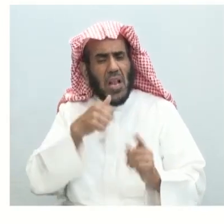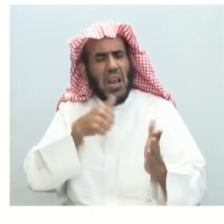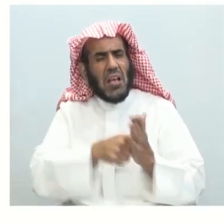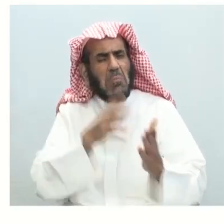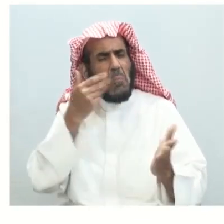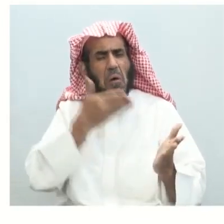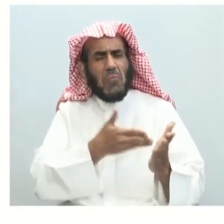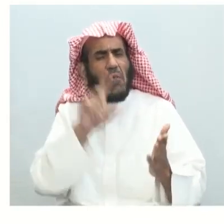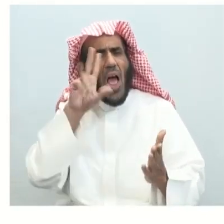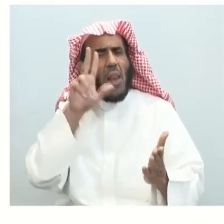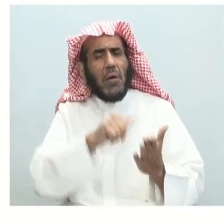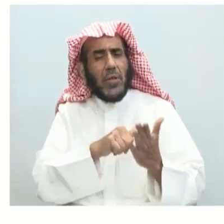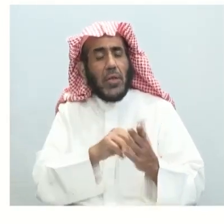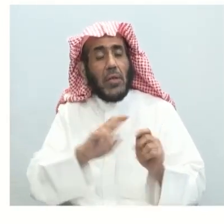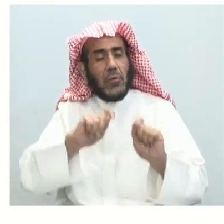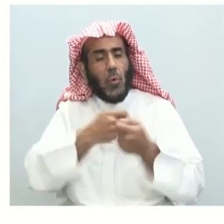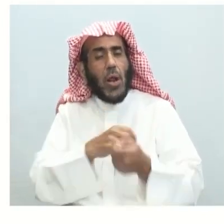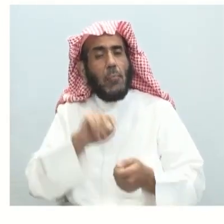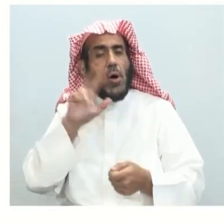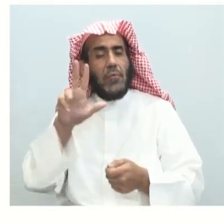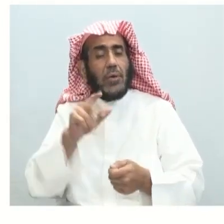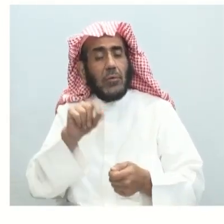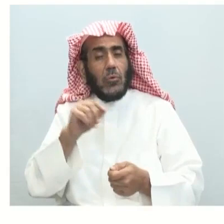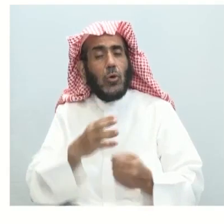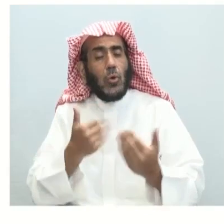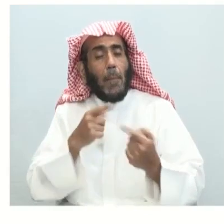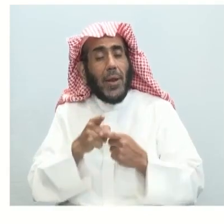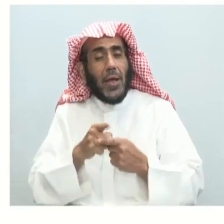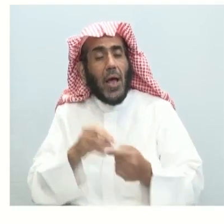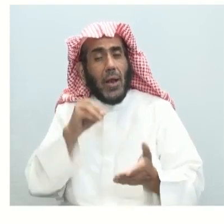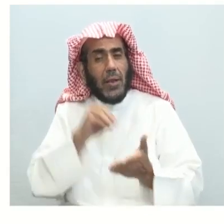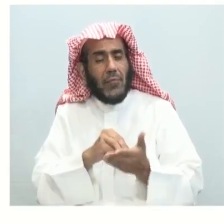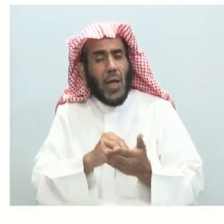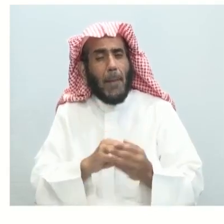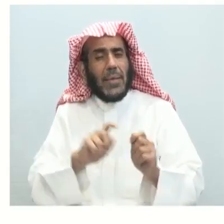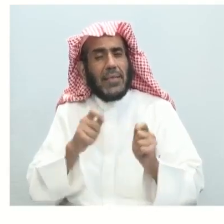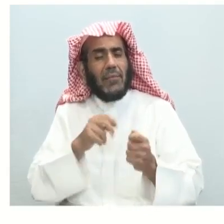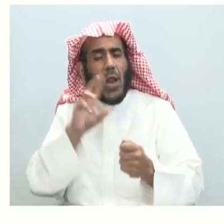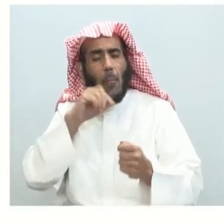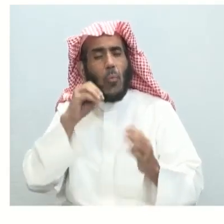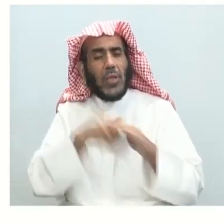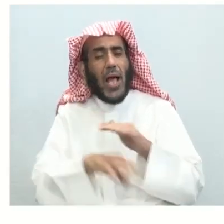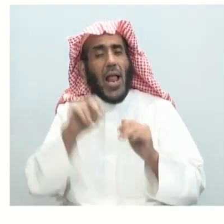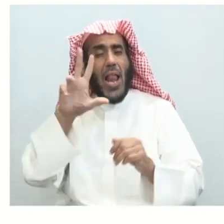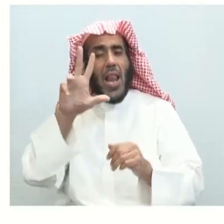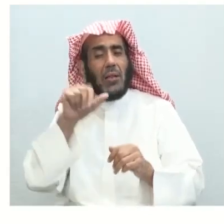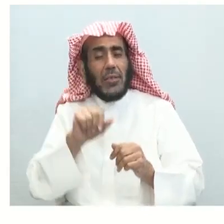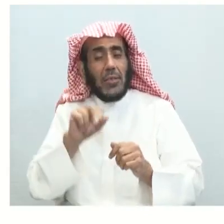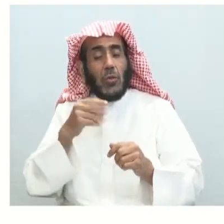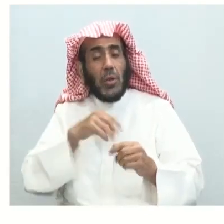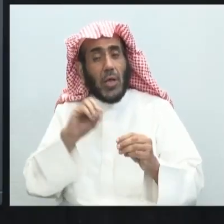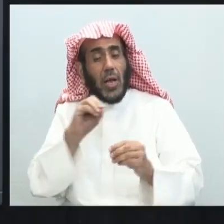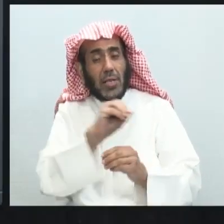نكره كيف ستكون معرفه احسنتم هنا طلب ماذا ان نقوم بتعريفها بال ثم نضع هذه